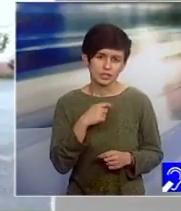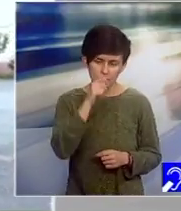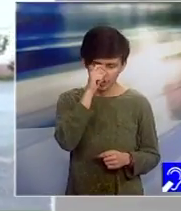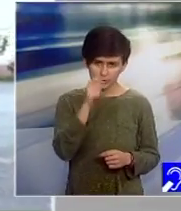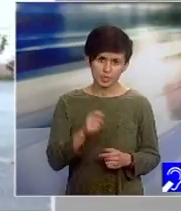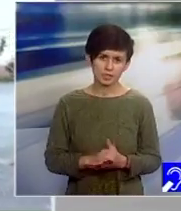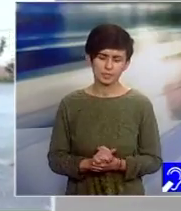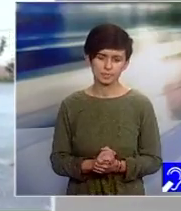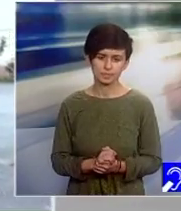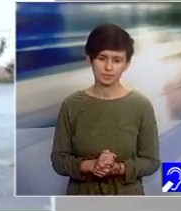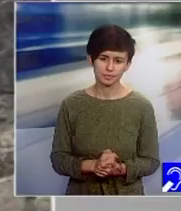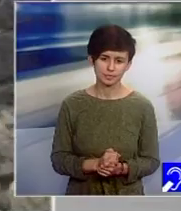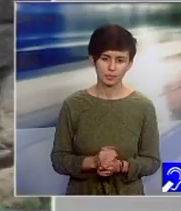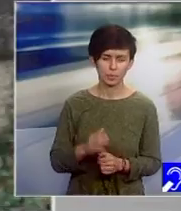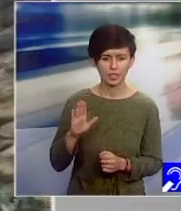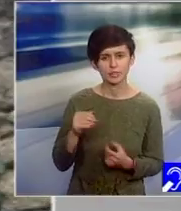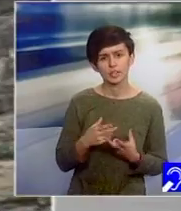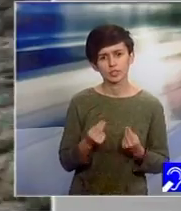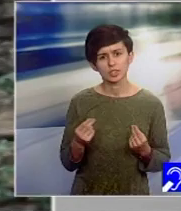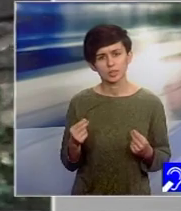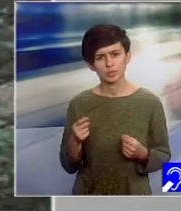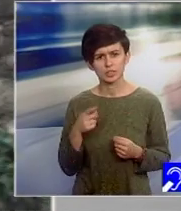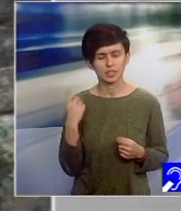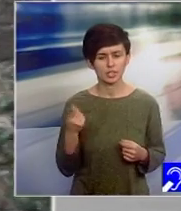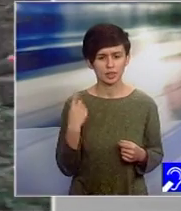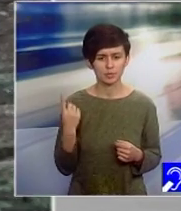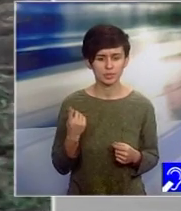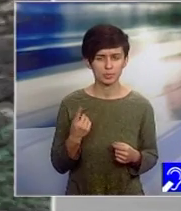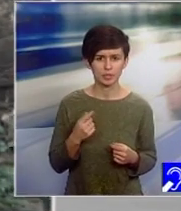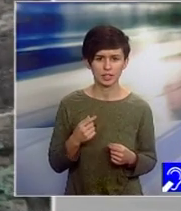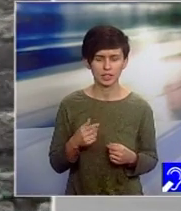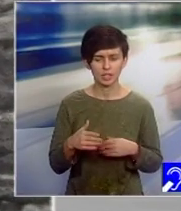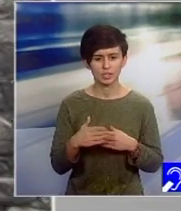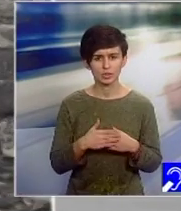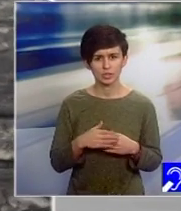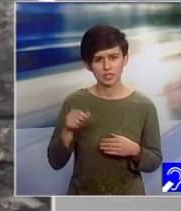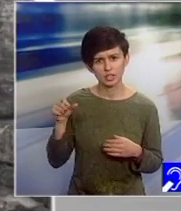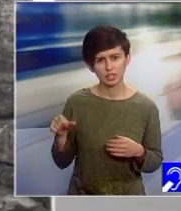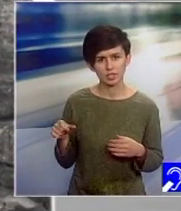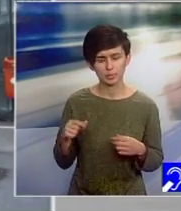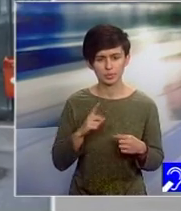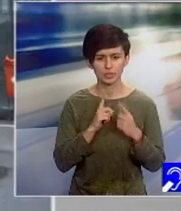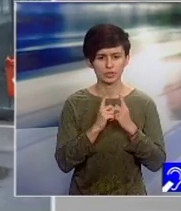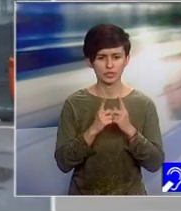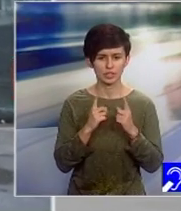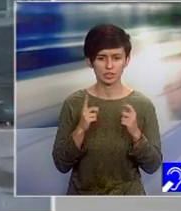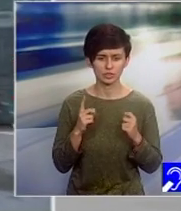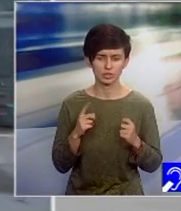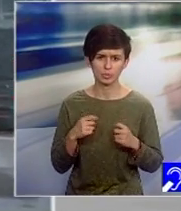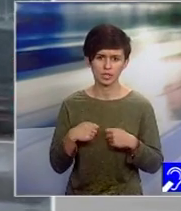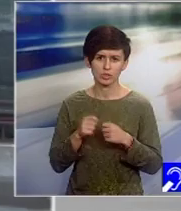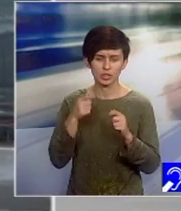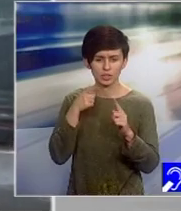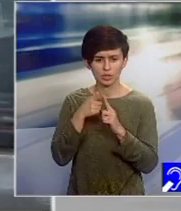multe plimbări din acestea cu caracter educativ alături de domn profesor pe la toate obiectivele acestea istorice. V-a